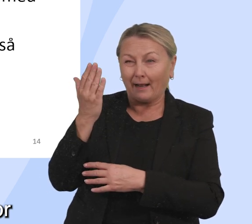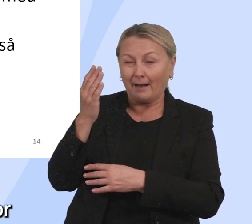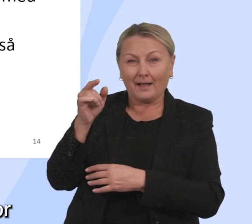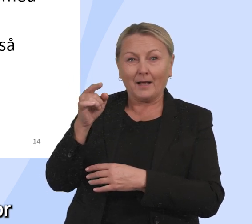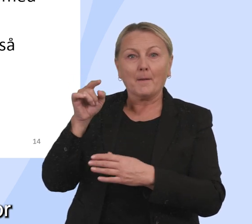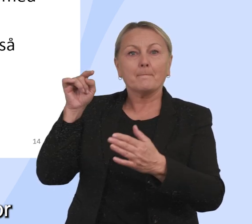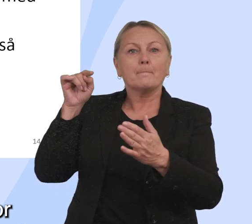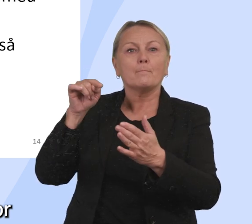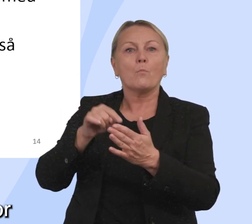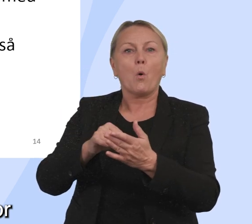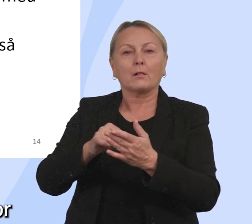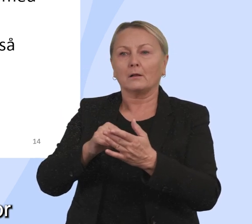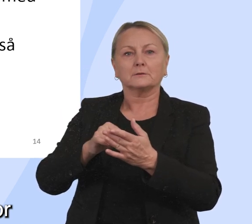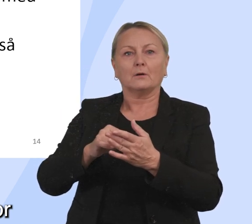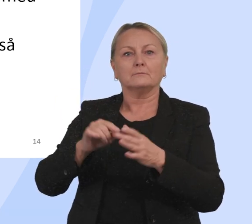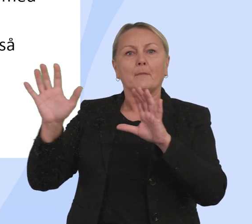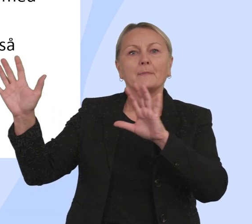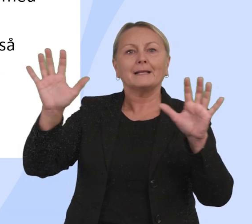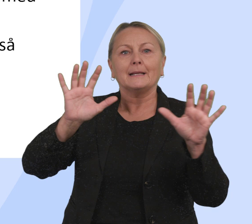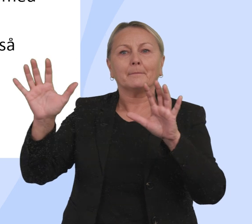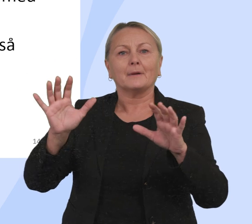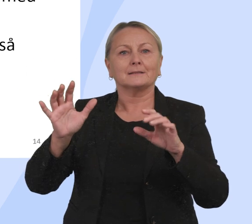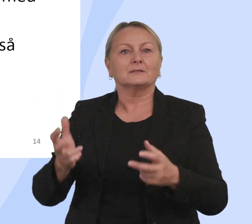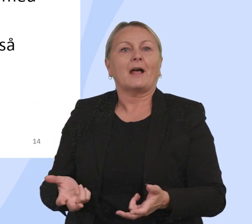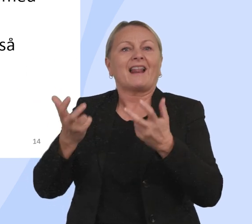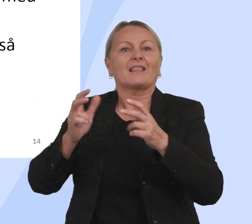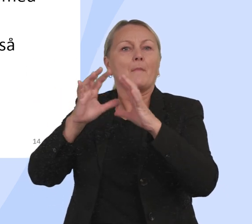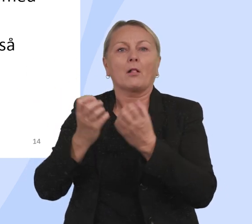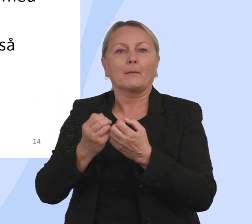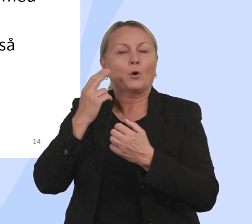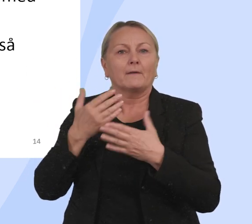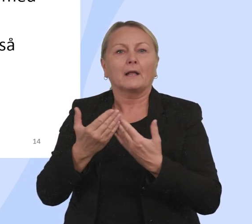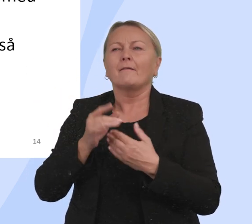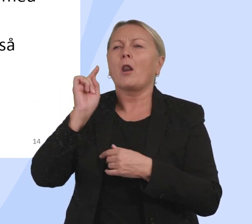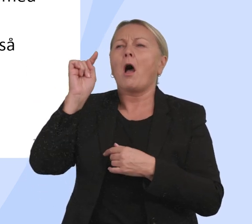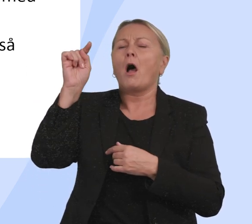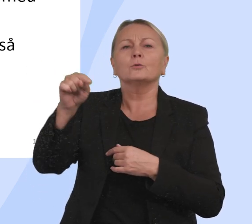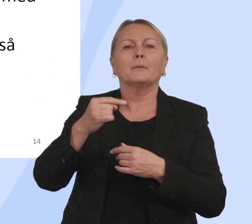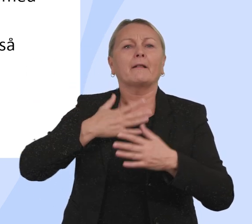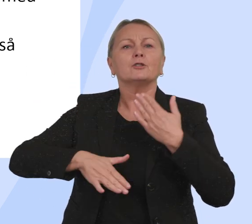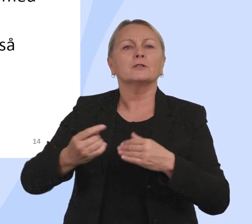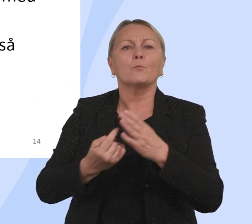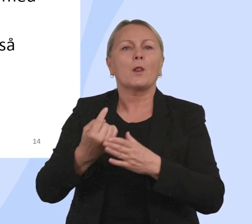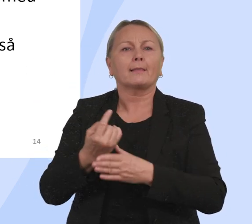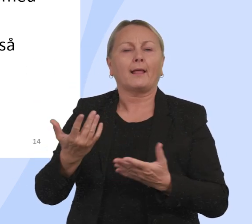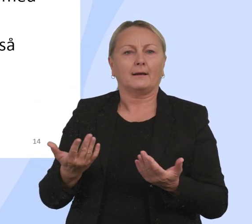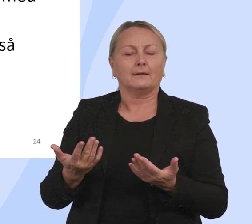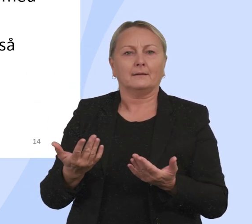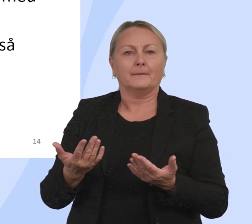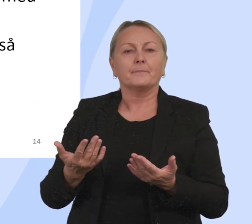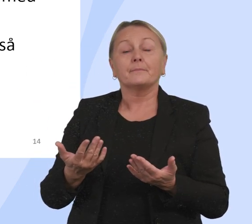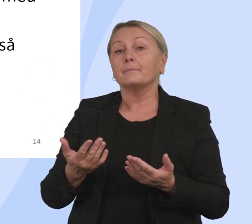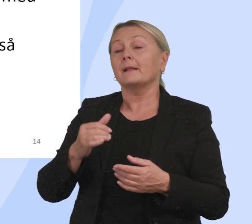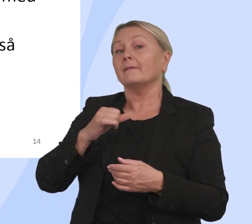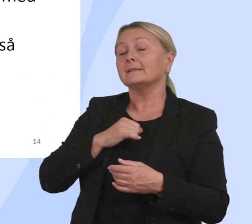for eksempel målmandens redningsforsøg. Det er alt for langt væk fra mine fysiske muligheder. Men